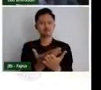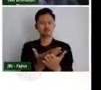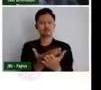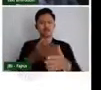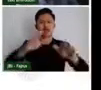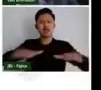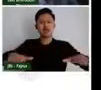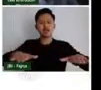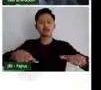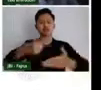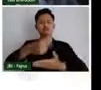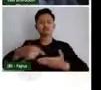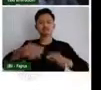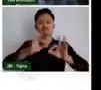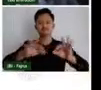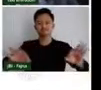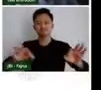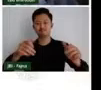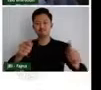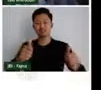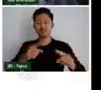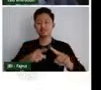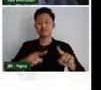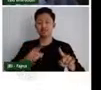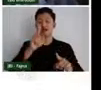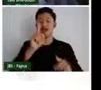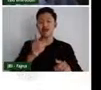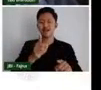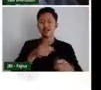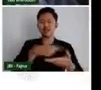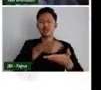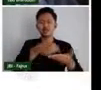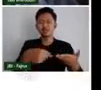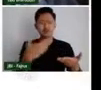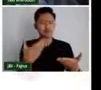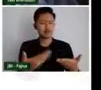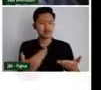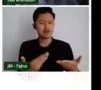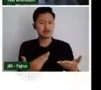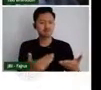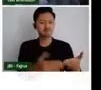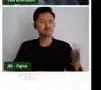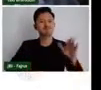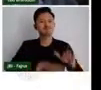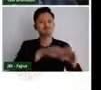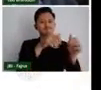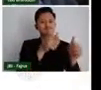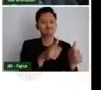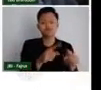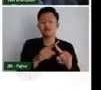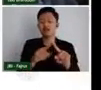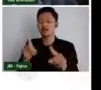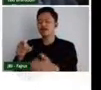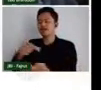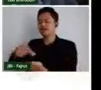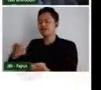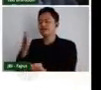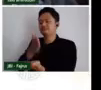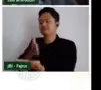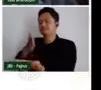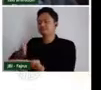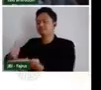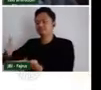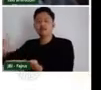kalimat pun ada yang tulisnya itu dengan sempurna pun ada yang menulisnya dengan keterbatasannya sedikit ataupun